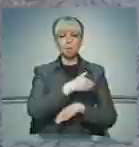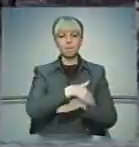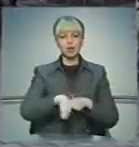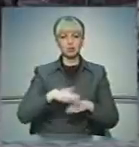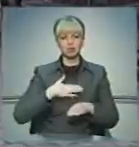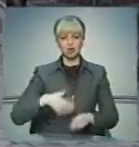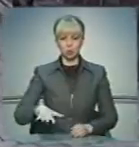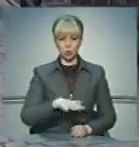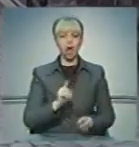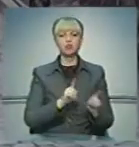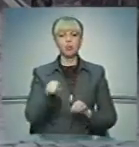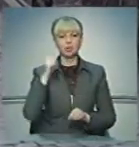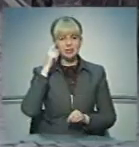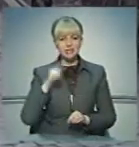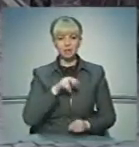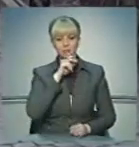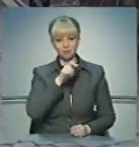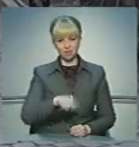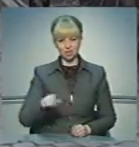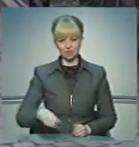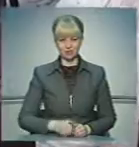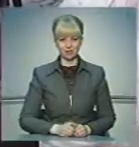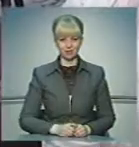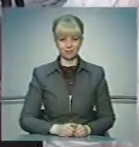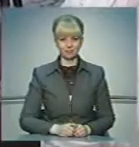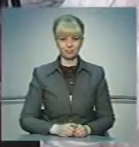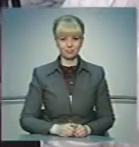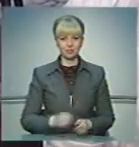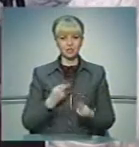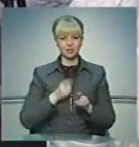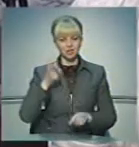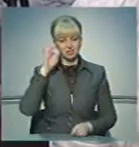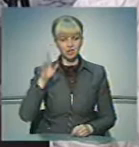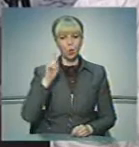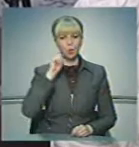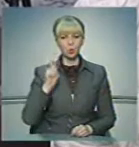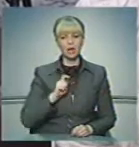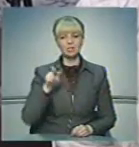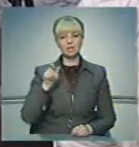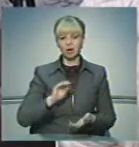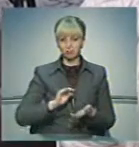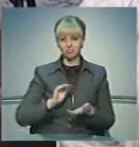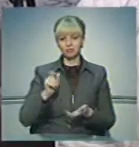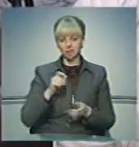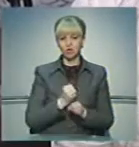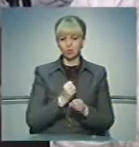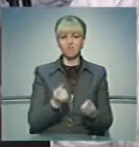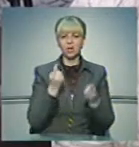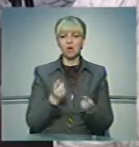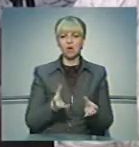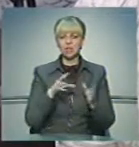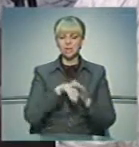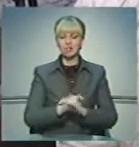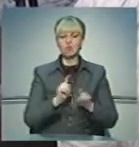краю. А що ж про неї знають чернівчани? Це видатна українська діячка, яка зробила великий